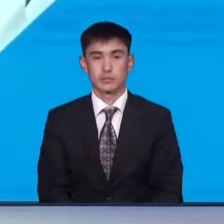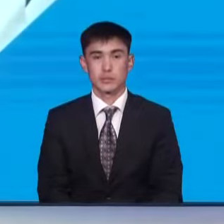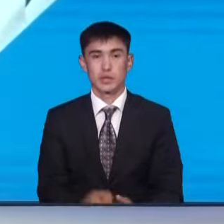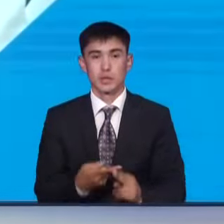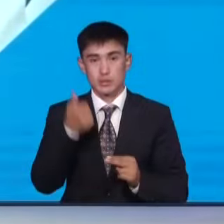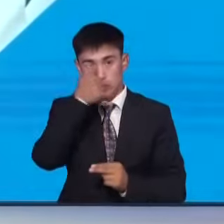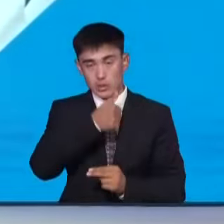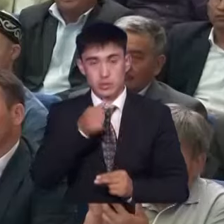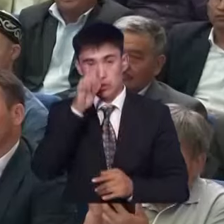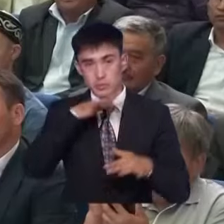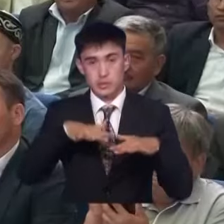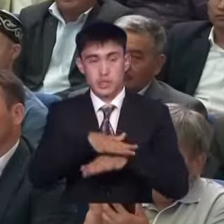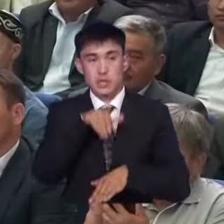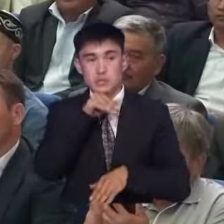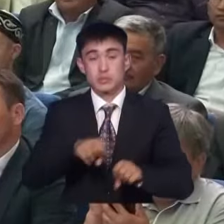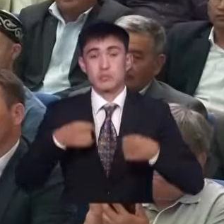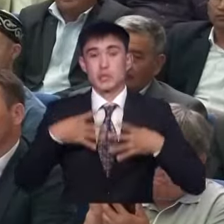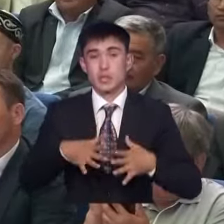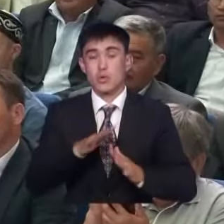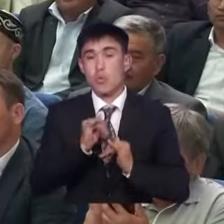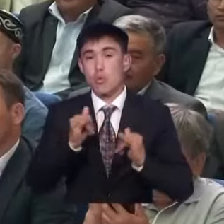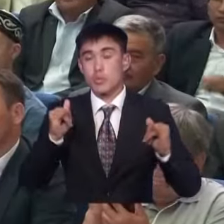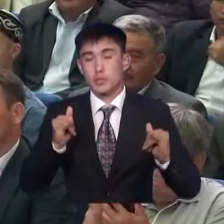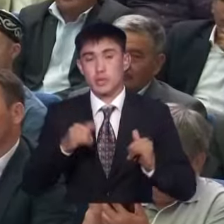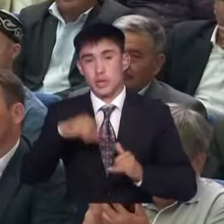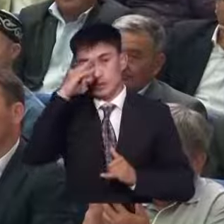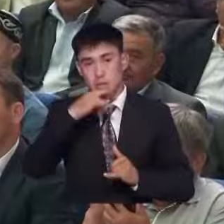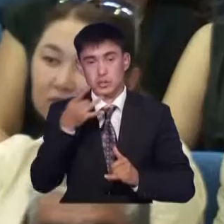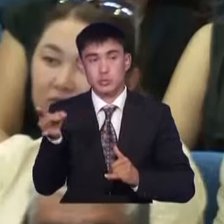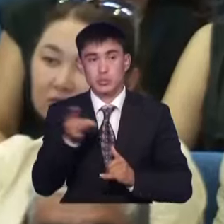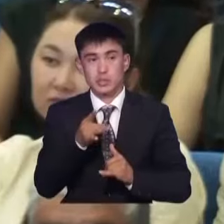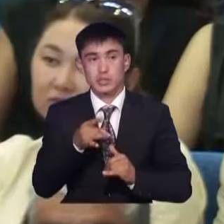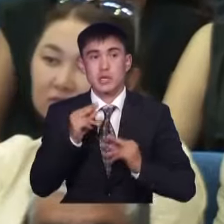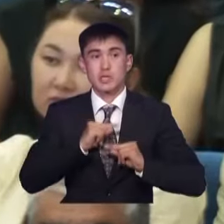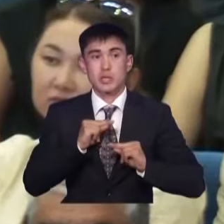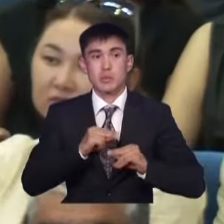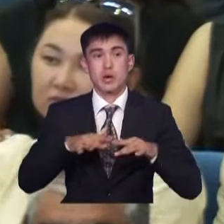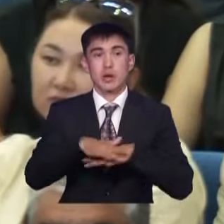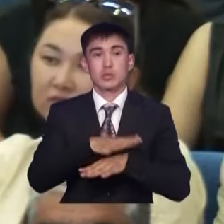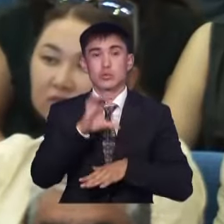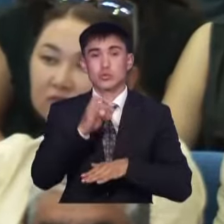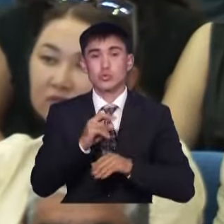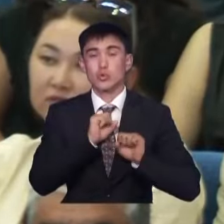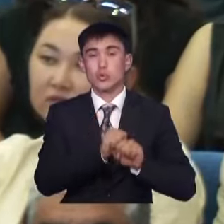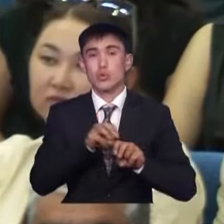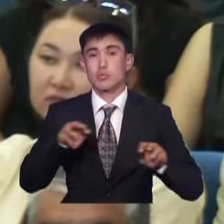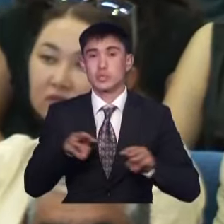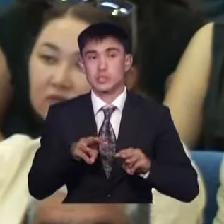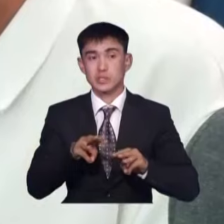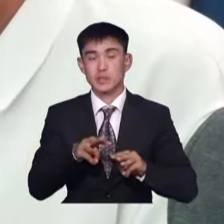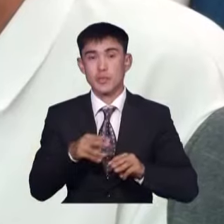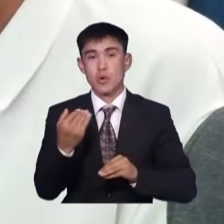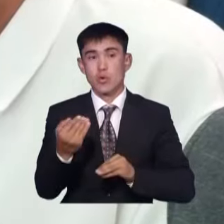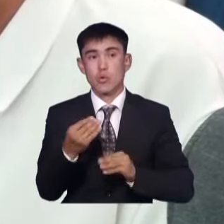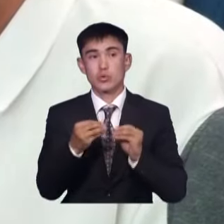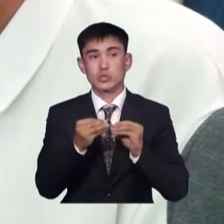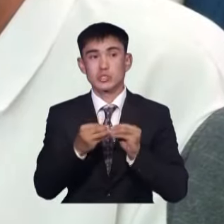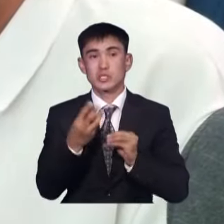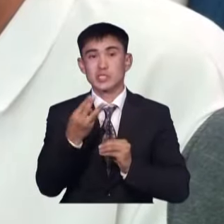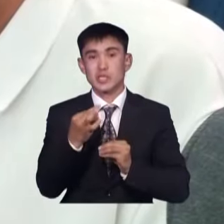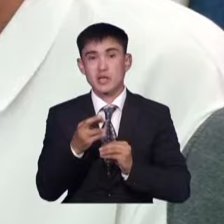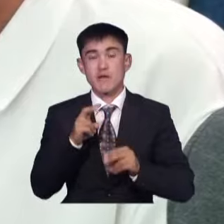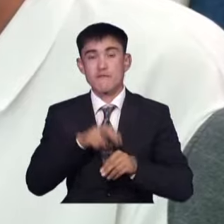Биылдан бастап елімізде кәсіби мерекелер қатары көбейді. Қазақстан Республикасы Еңбек және Халықты әлеуметтік қорғау министрлігі 10 шілде